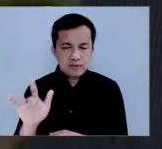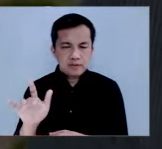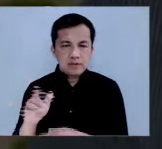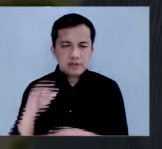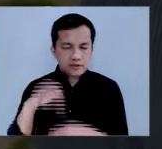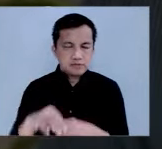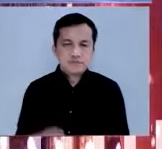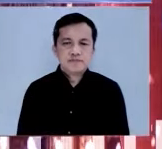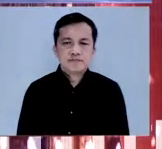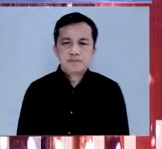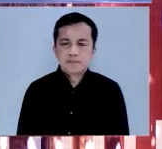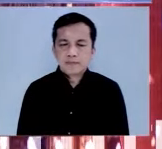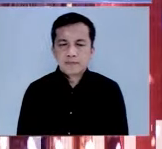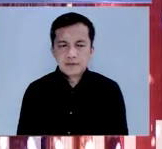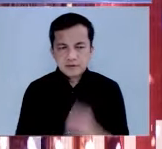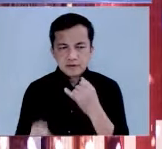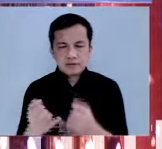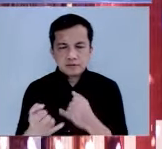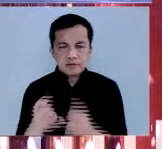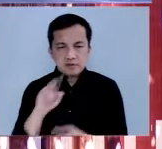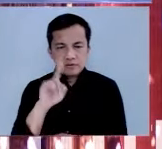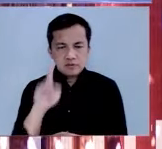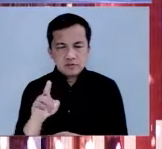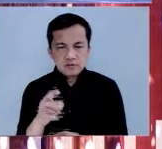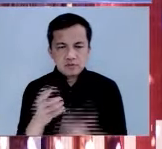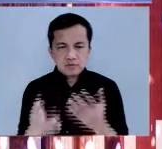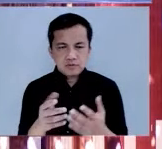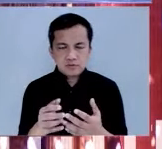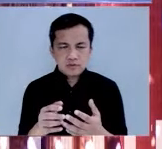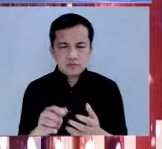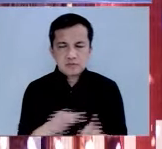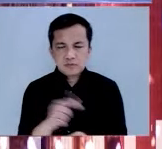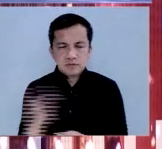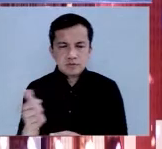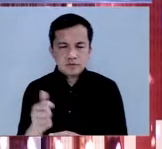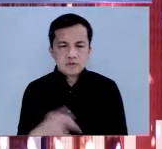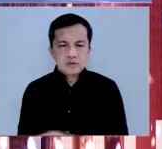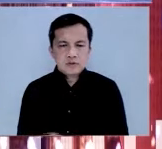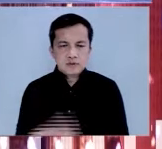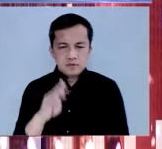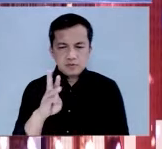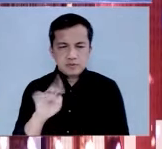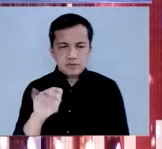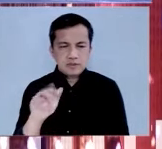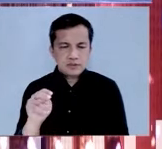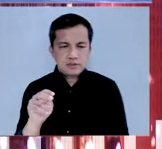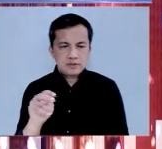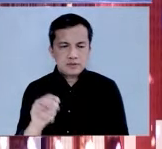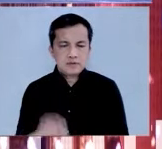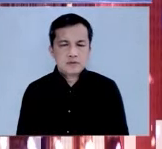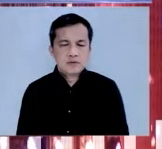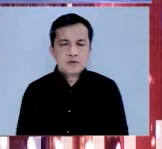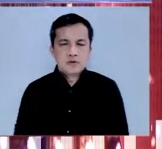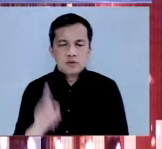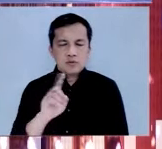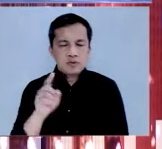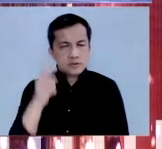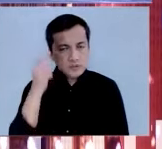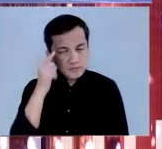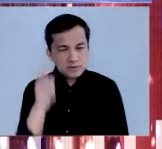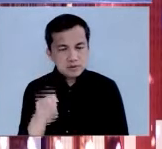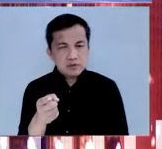okay last question po ah Siguro Ibalik ko yung tanong k k bran Ano ang balak